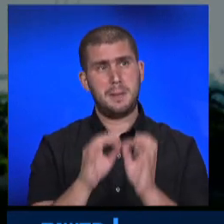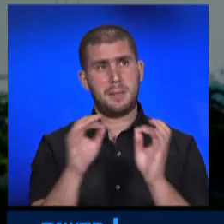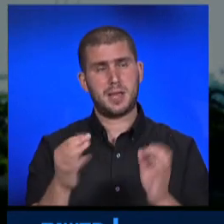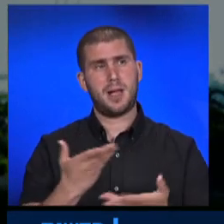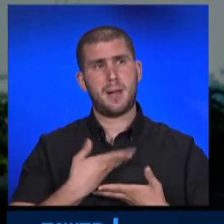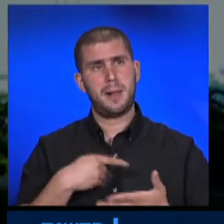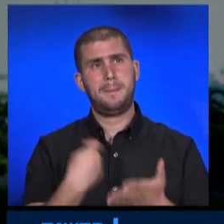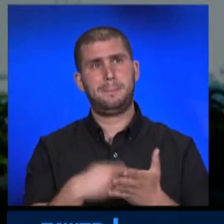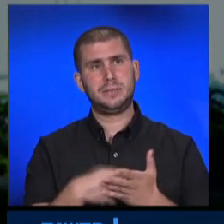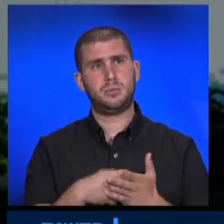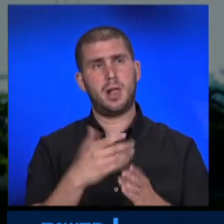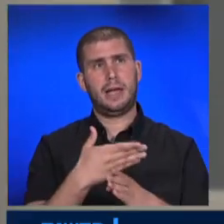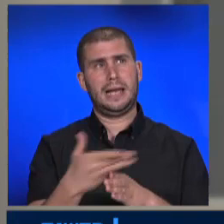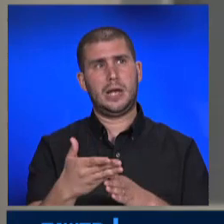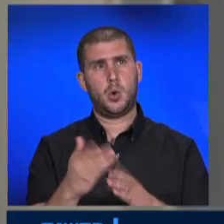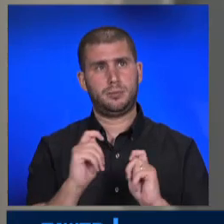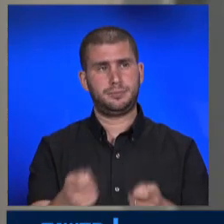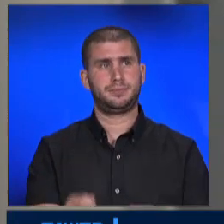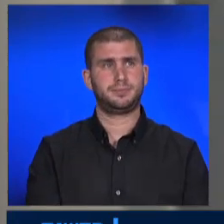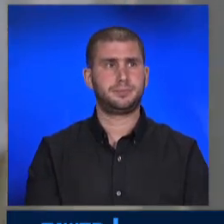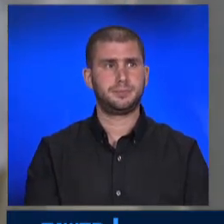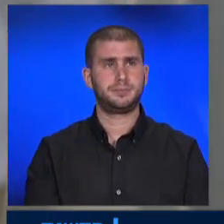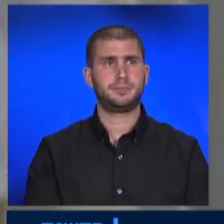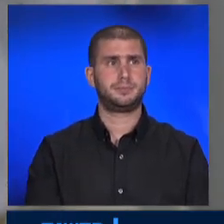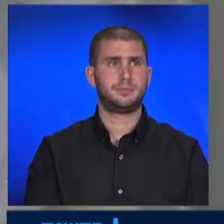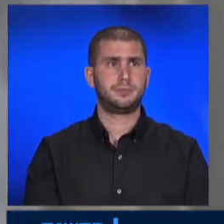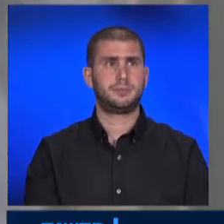לקבל פיצוי חור במסירה.